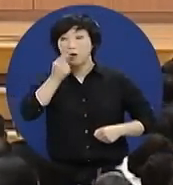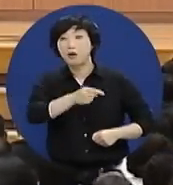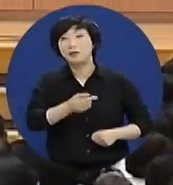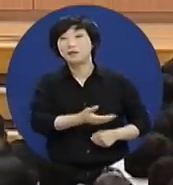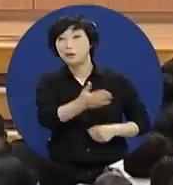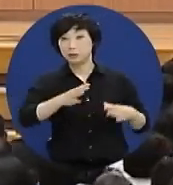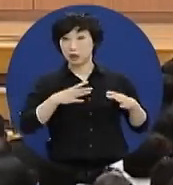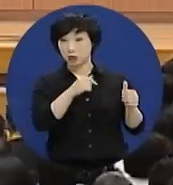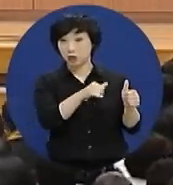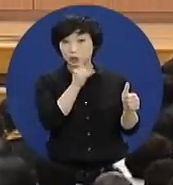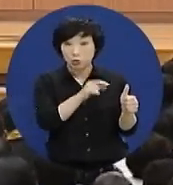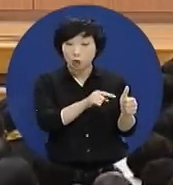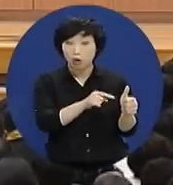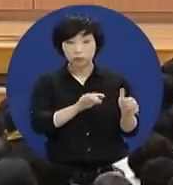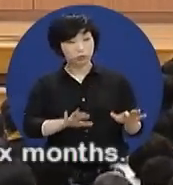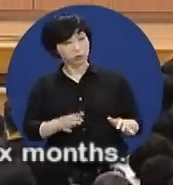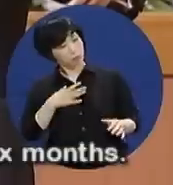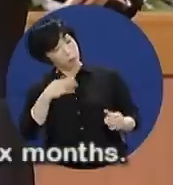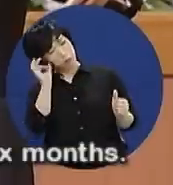ませ